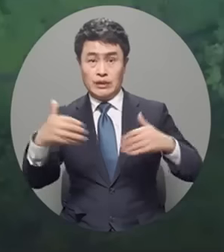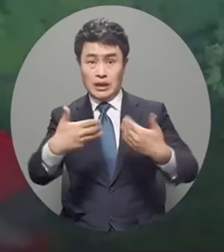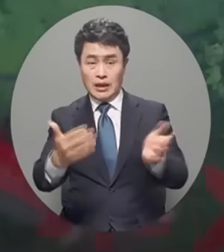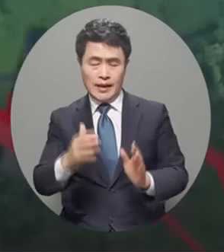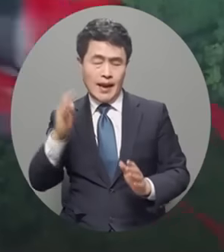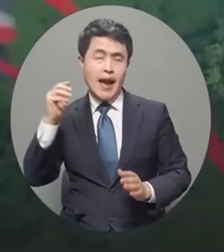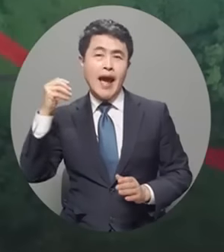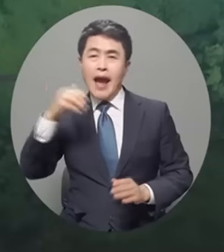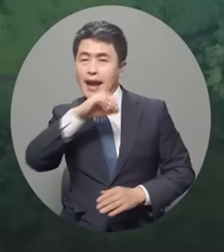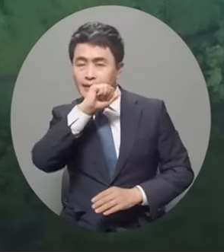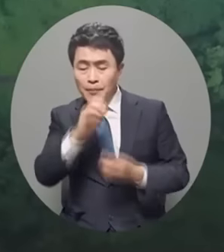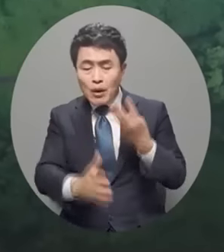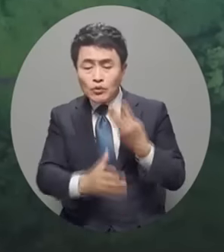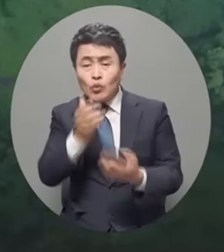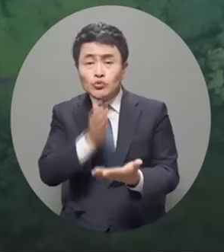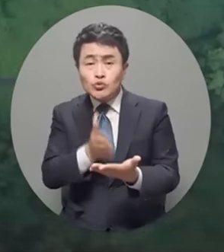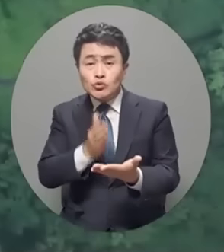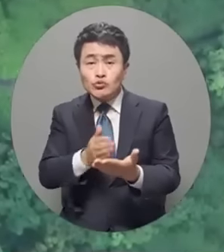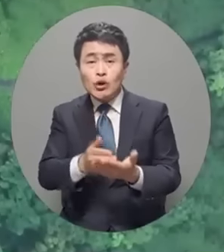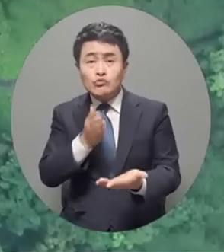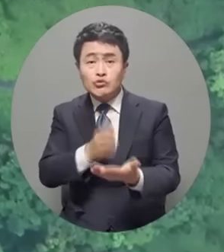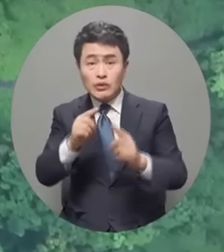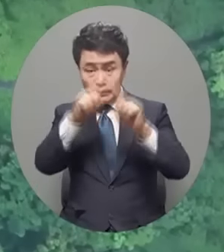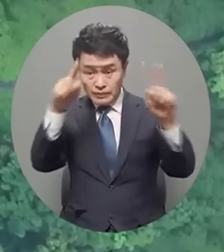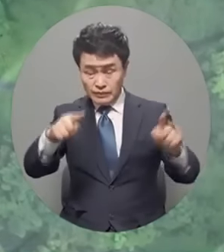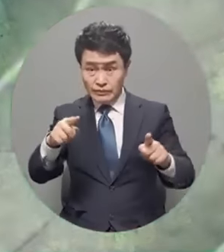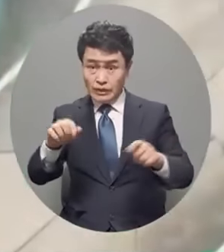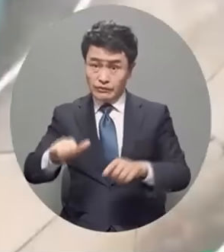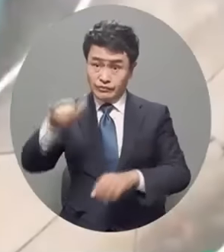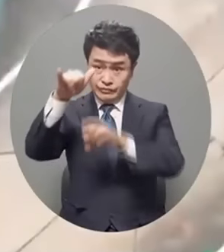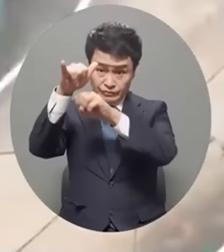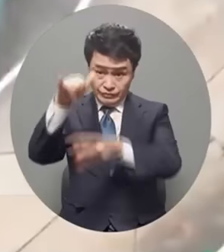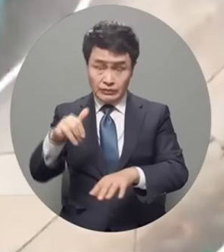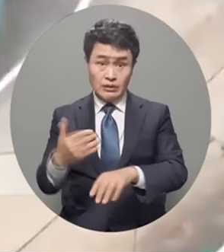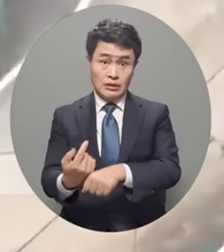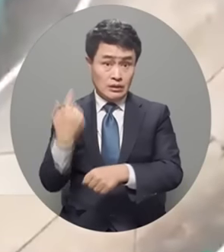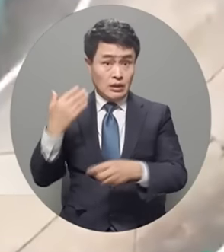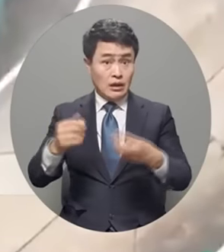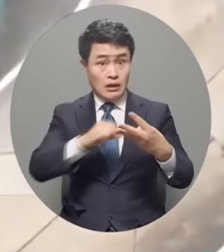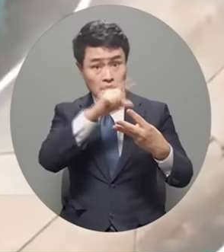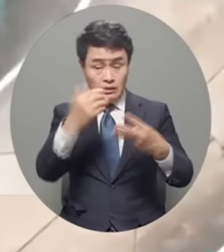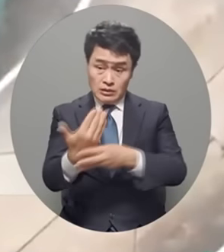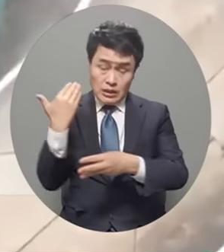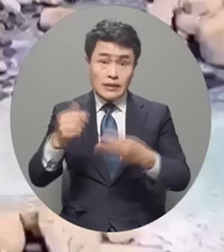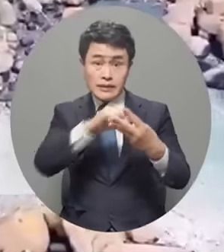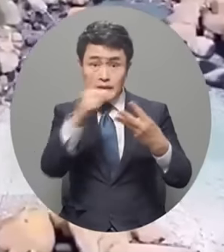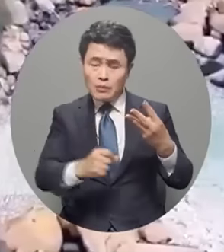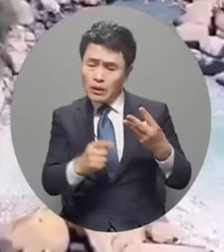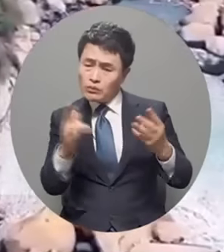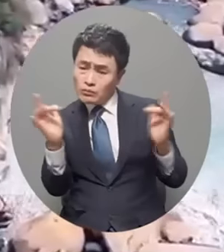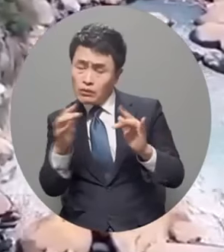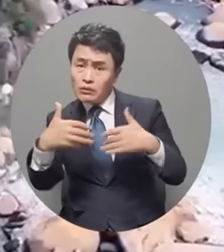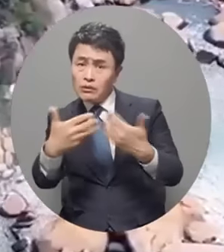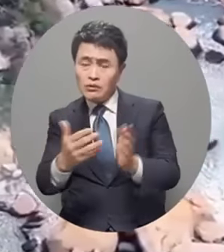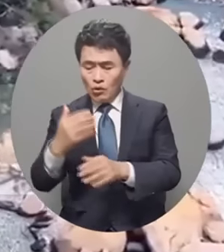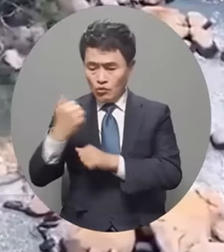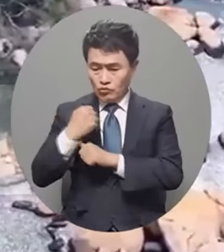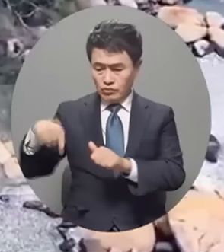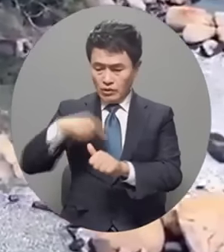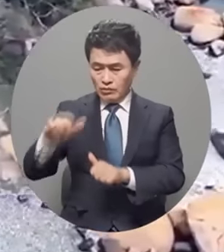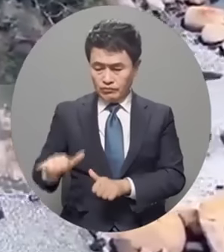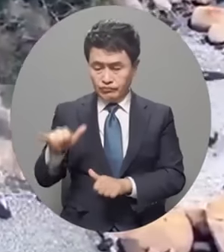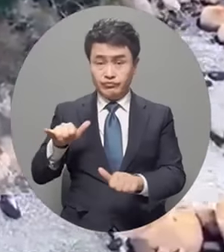주장하는 전단지를 무인기에 실어 떨어뜨렸고, 지난 3월에는 또 다른 네티즌이 아예 군부대 위로 무인기를 날려